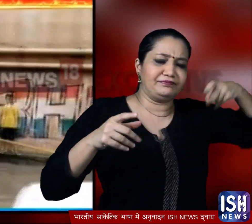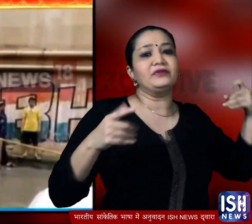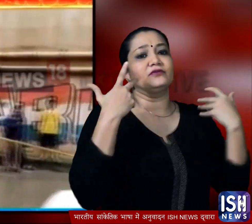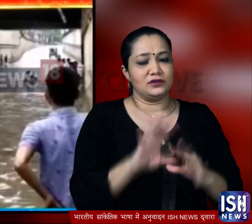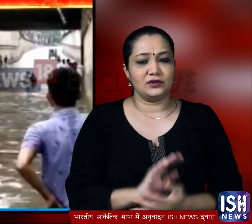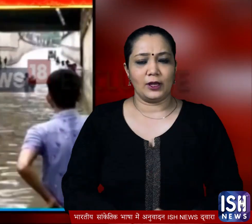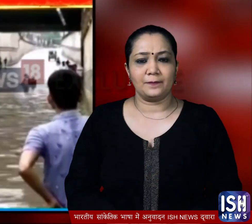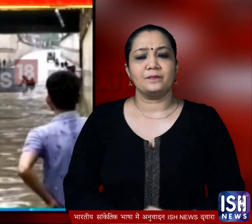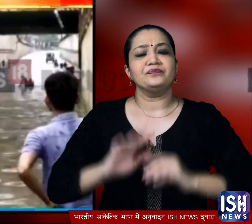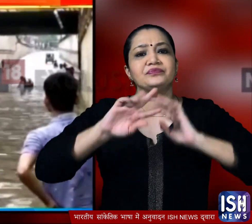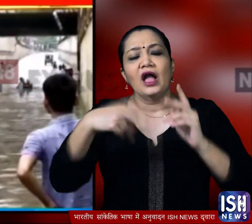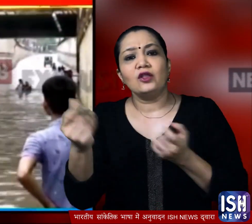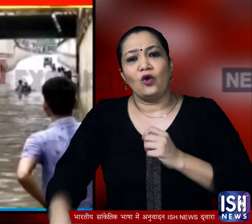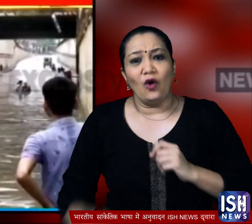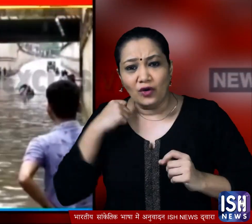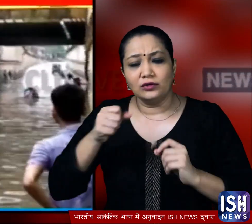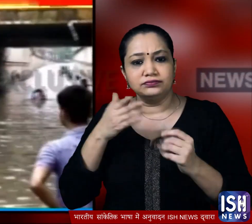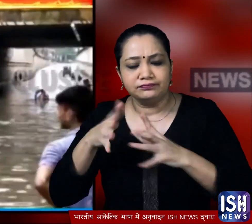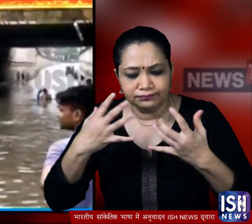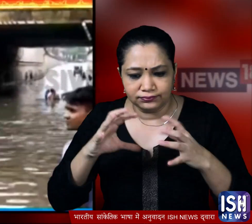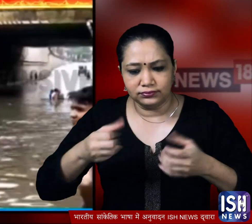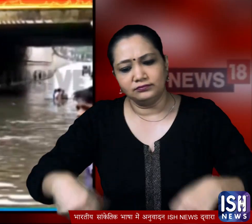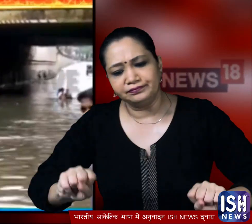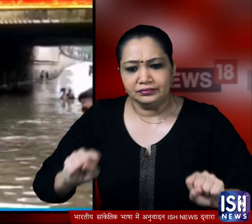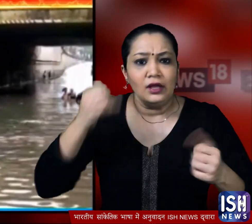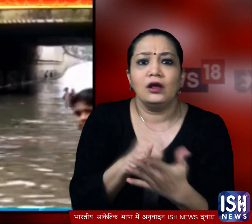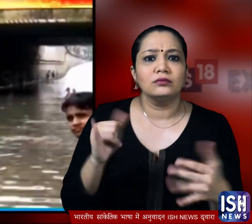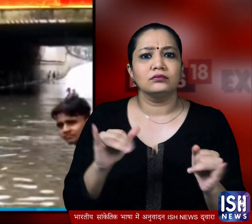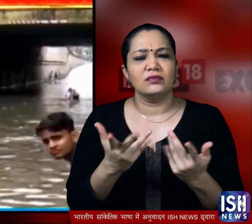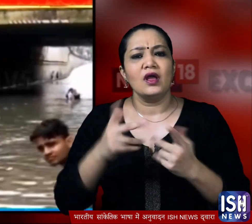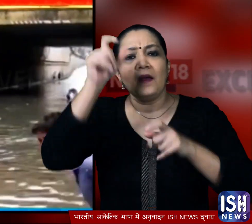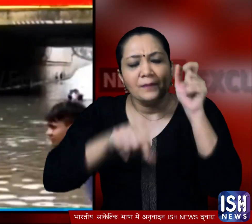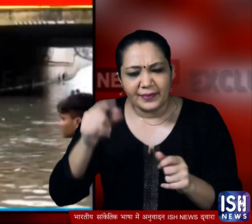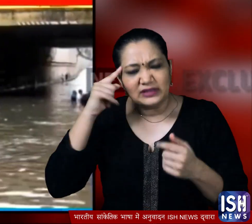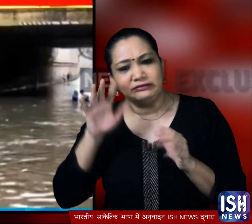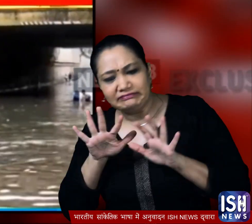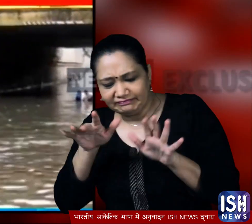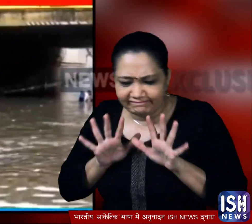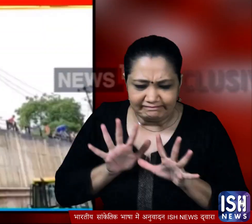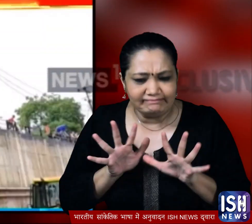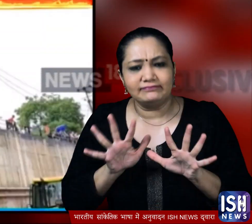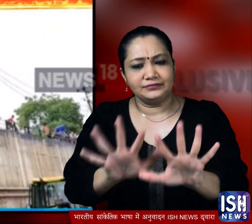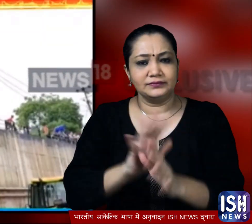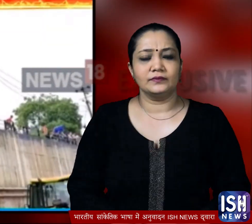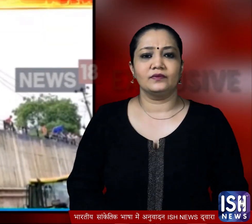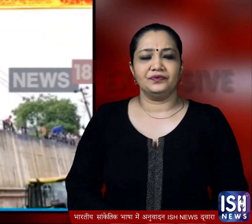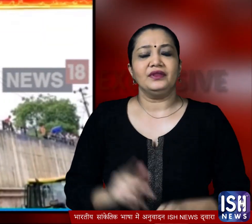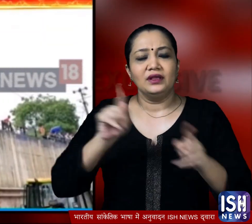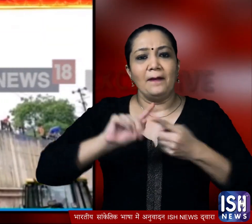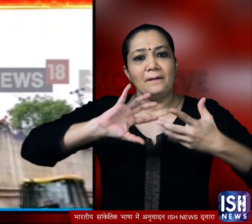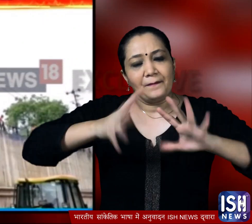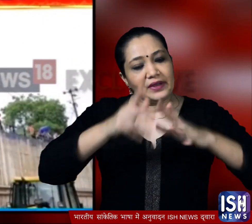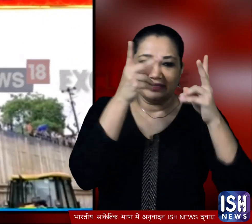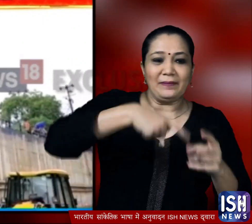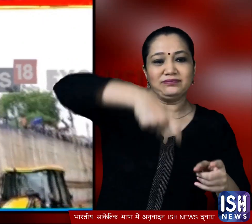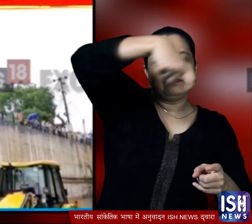बाहर निकाला गया। वहां से गुजर रहा एक ऑटो रिक्शा तो चलते चलते बंद ही हो गया, जिसके बाद उसमें सवार लोगों को उसे धक्का देना पड़ा। इन हालात में उस मशीन को